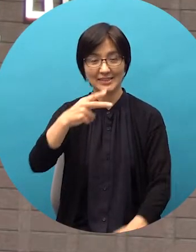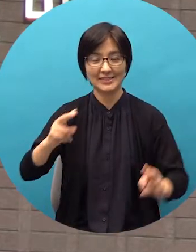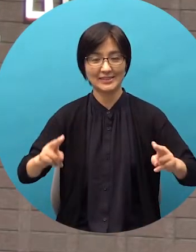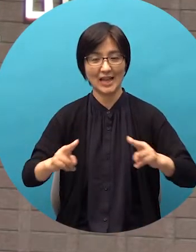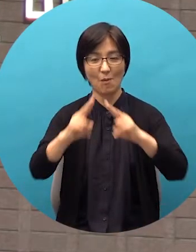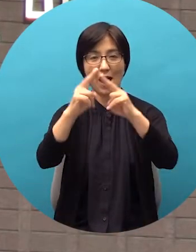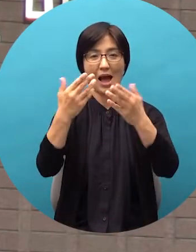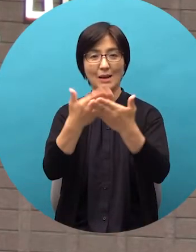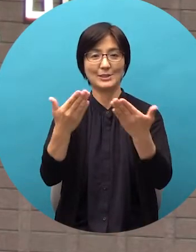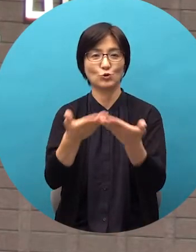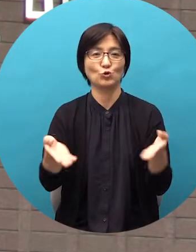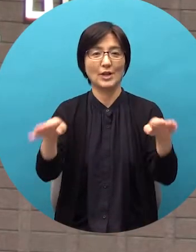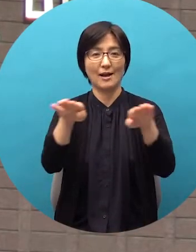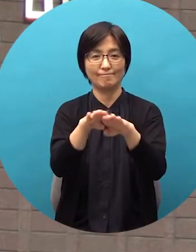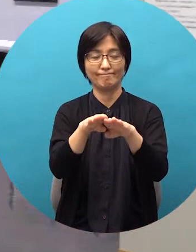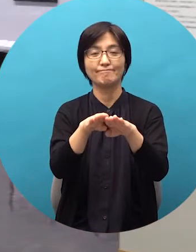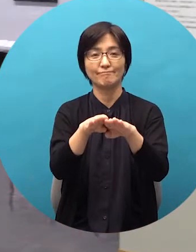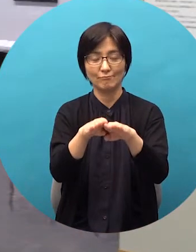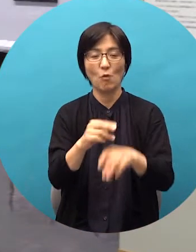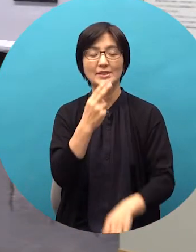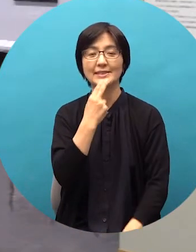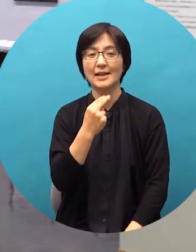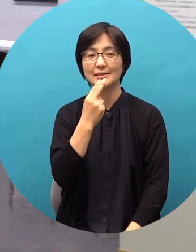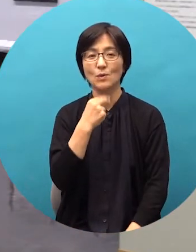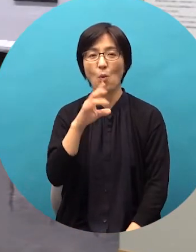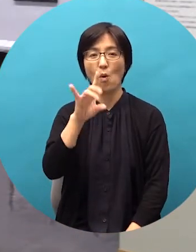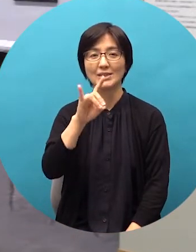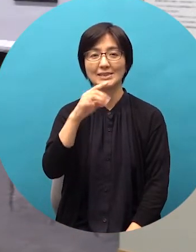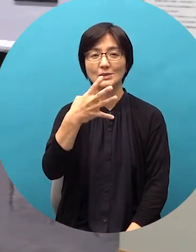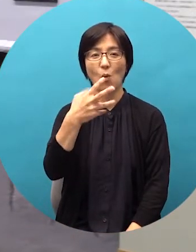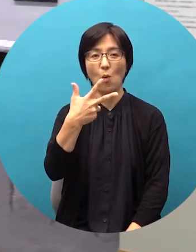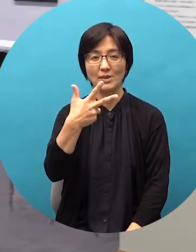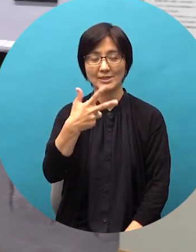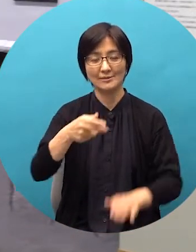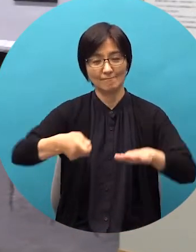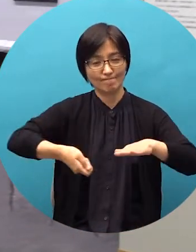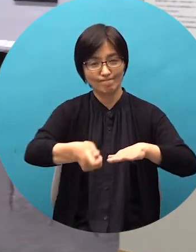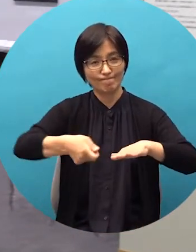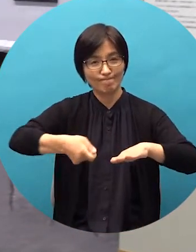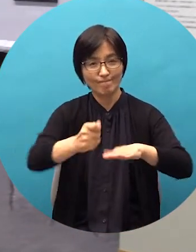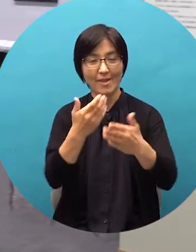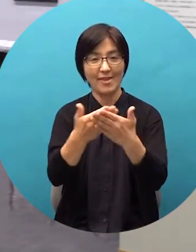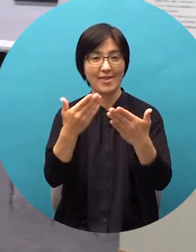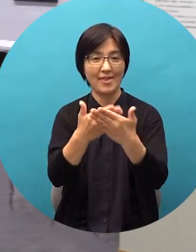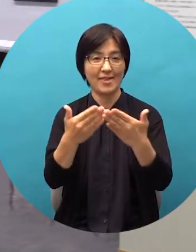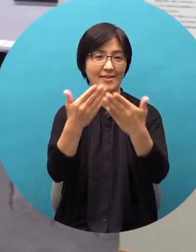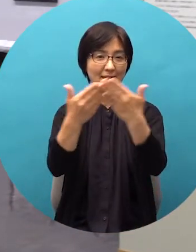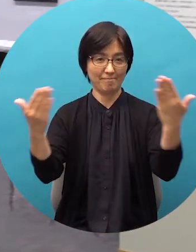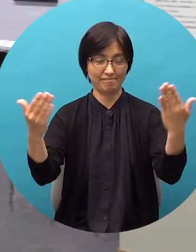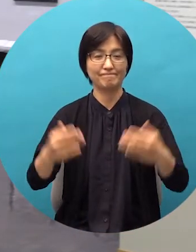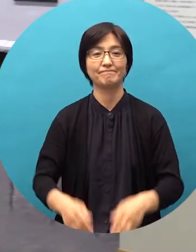館で開かれている企画展、斉藤清版画展をご紹介します。